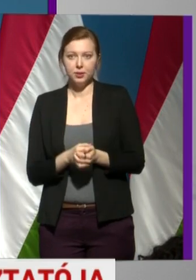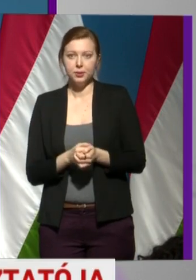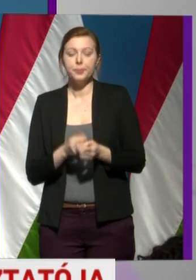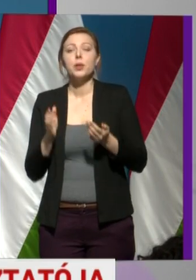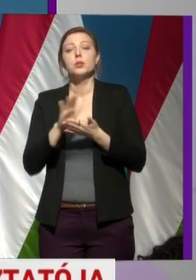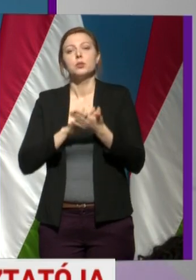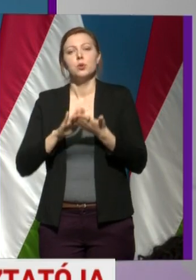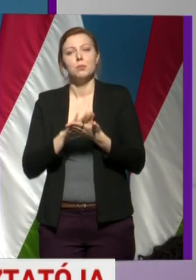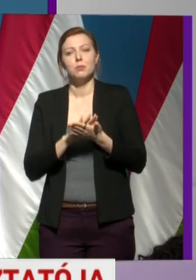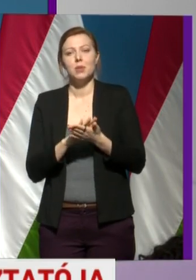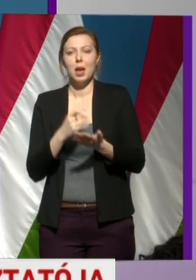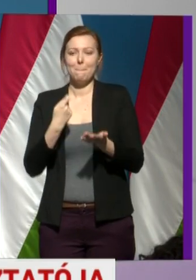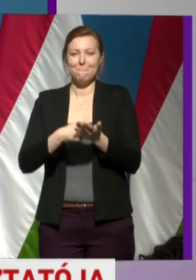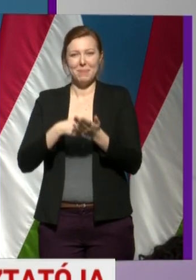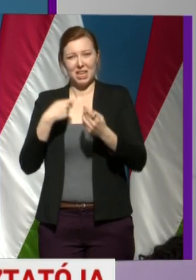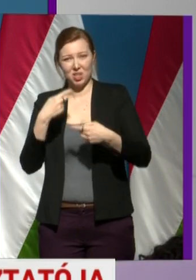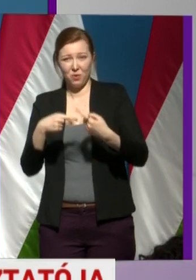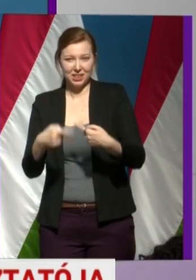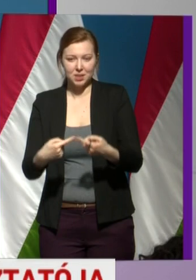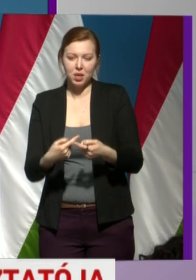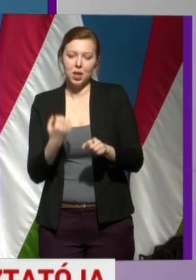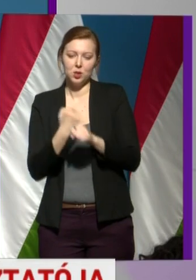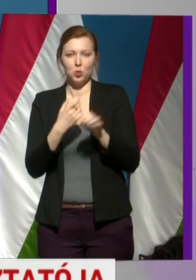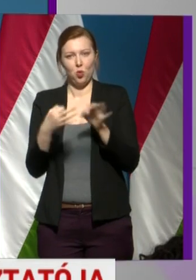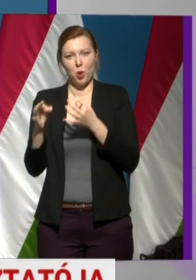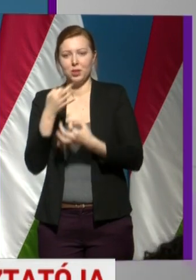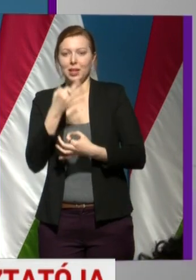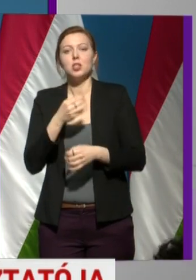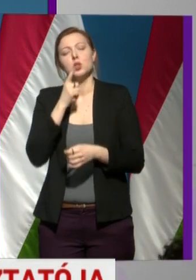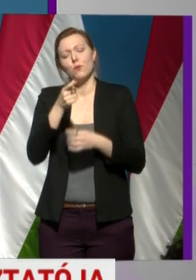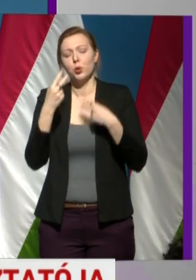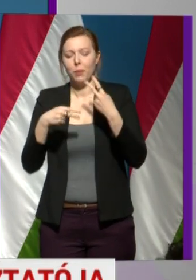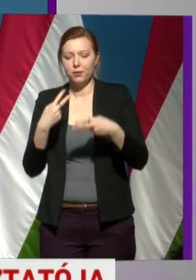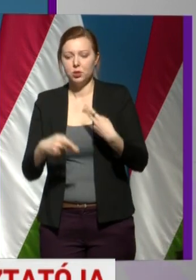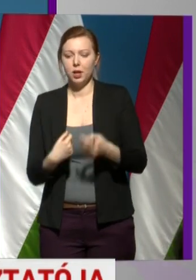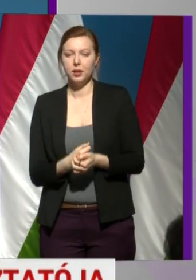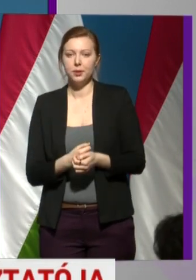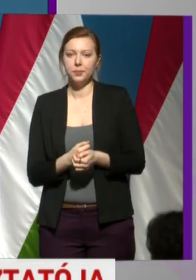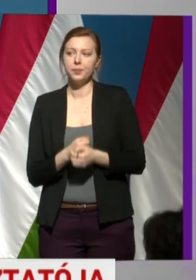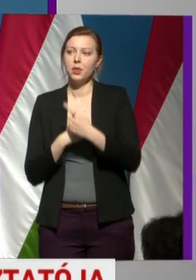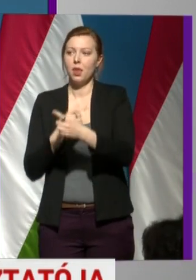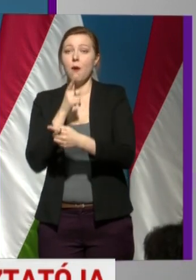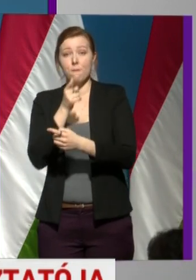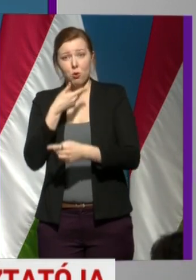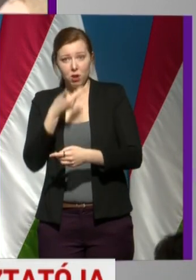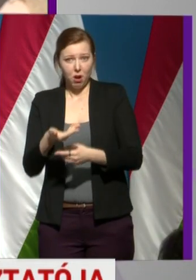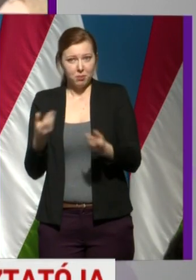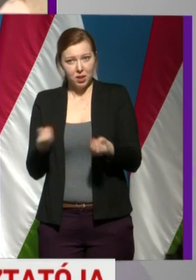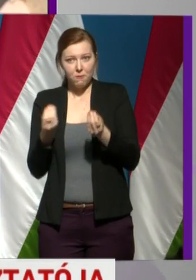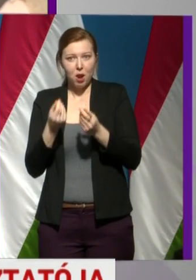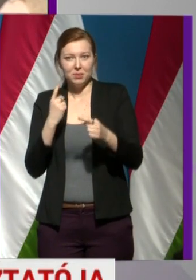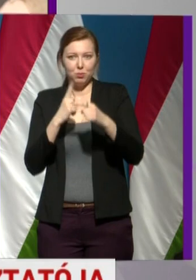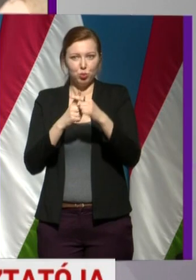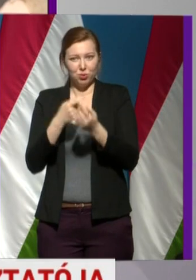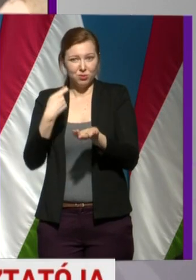hogy milyen bérkövetkezménye lehet, ez egy munkajogi kérdés, ezt is meg fogjuk vizsgálni. De fognak kapni valamilyen